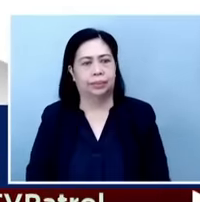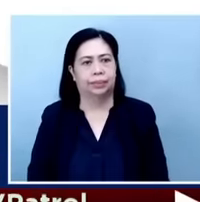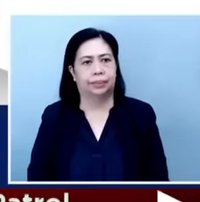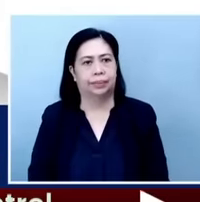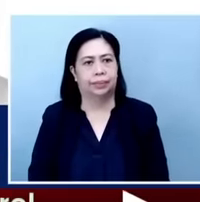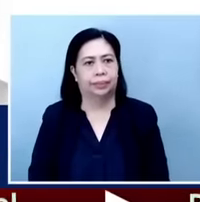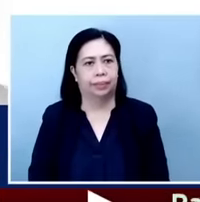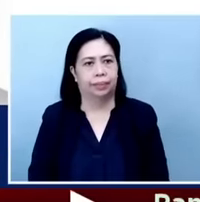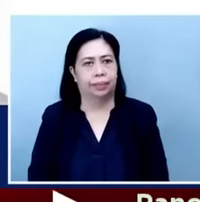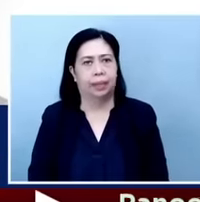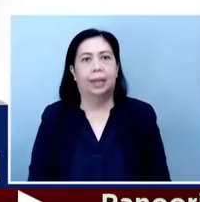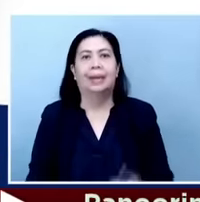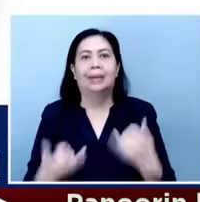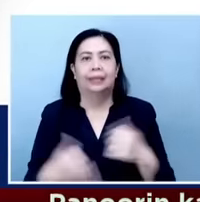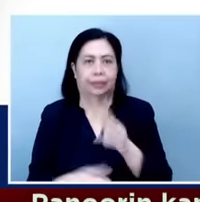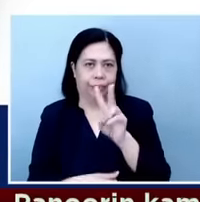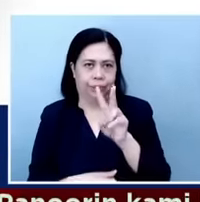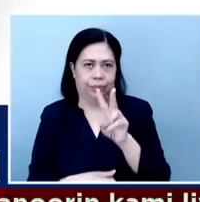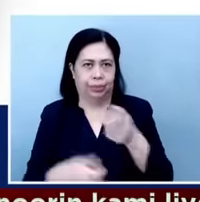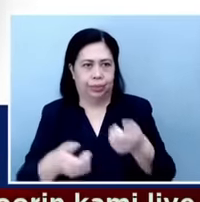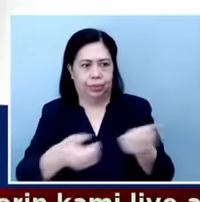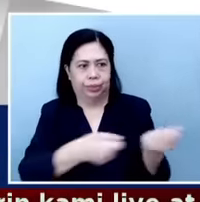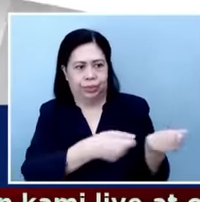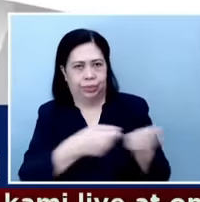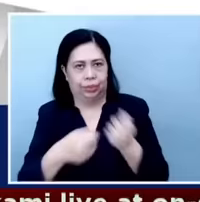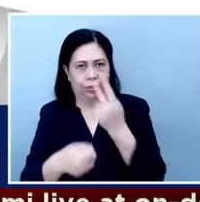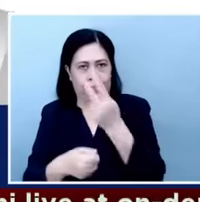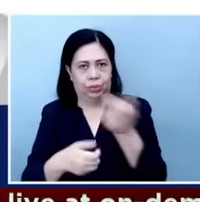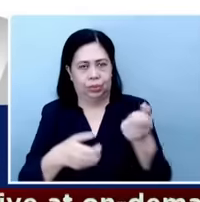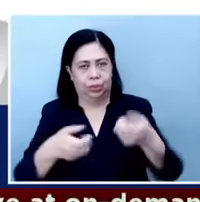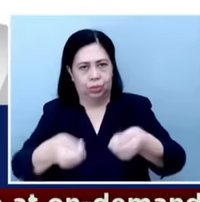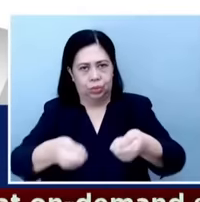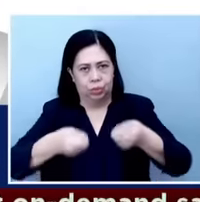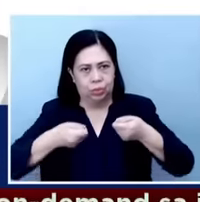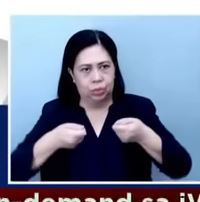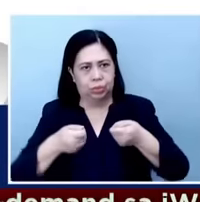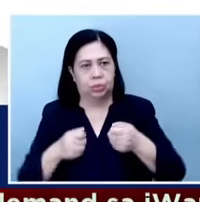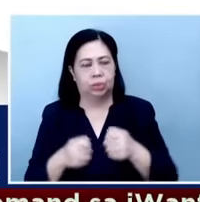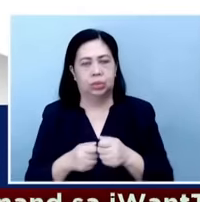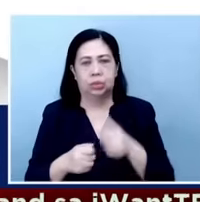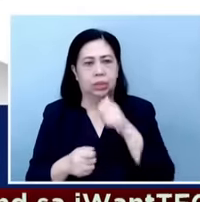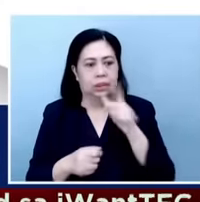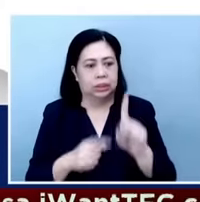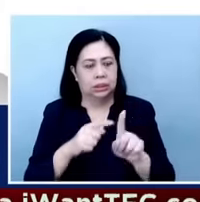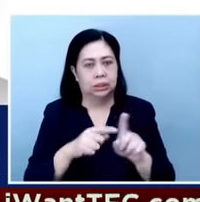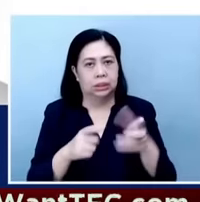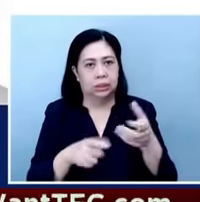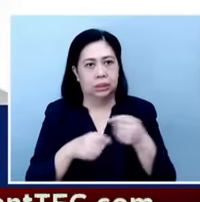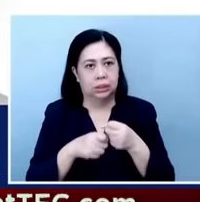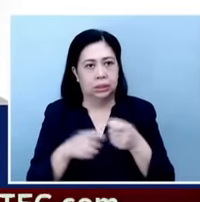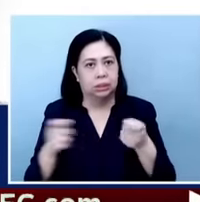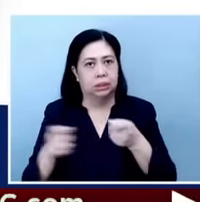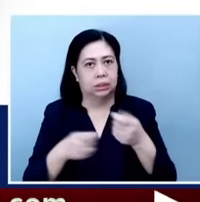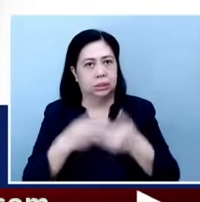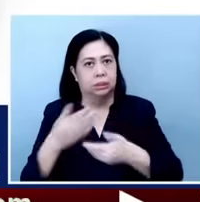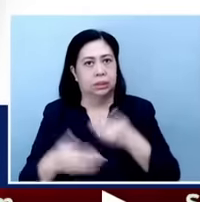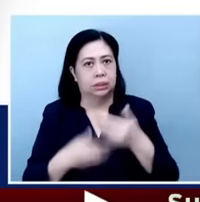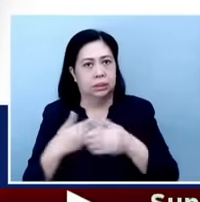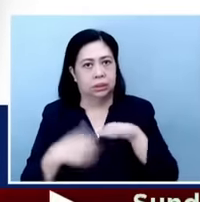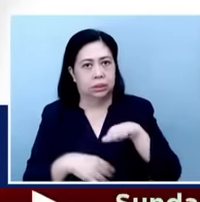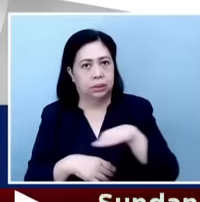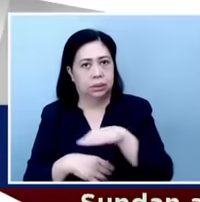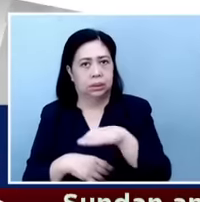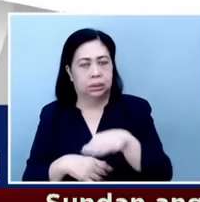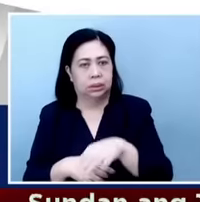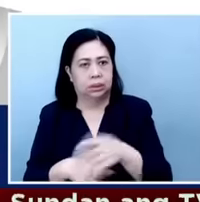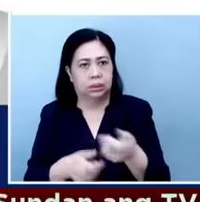Dalawa pa rin po ang lubid na humihila po doon sa ating andas. Hindi ho nakaka-apekto sa pangangasiwa ng ating andas ang